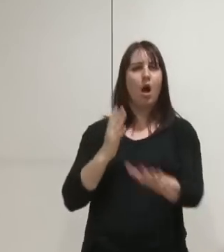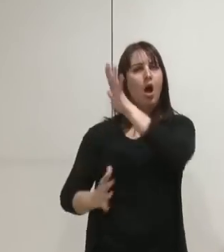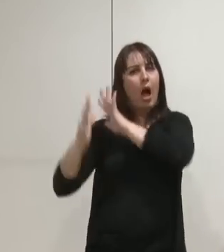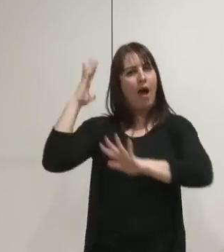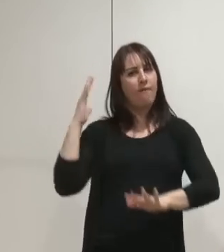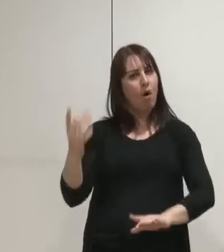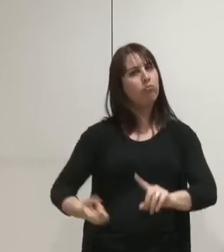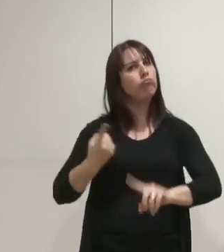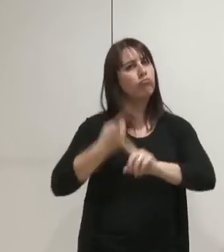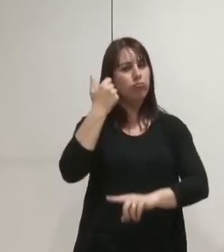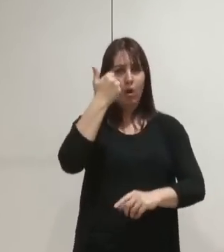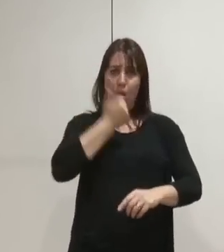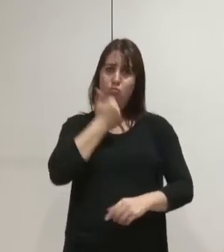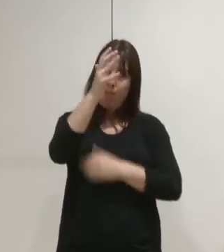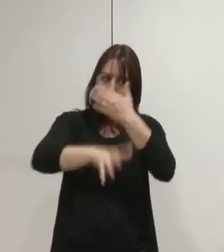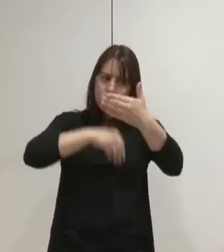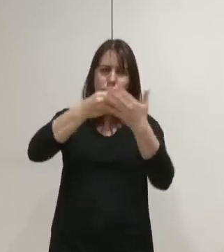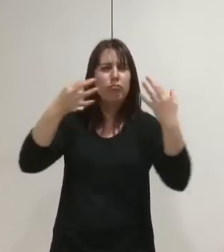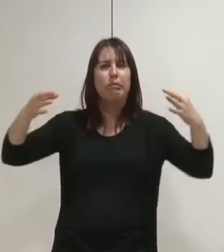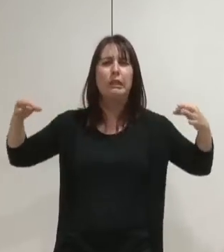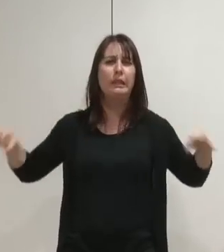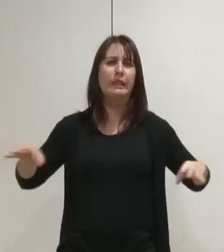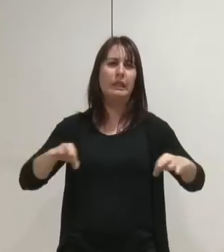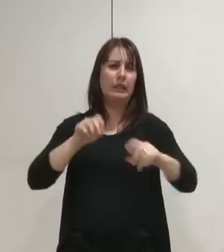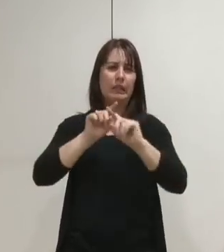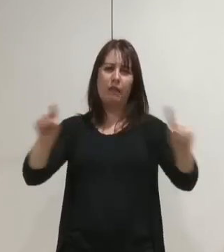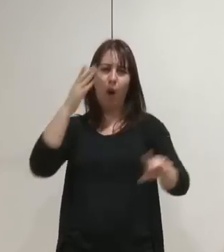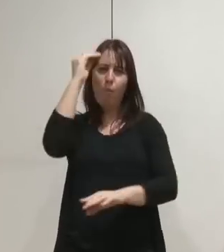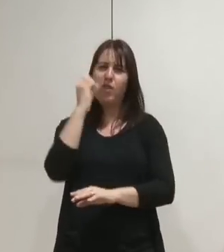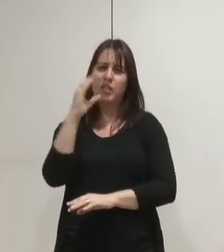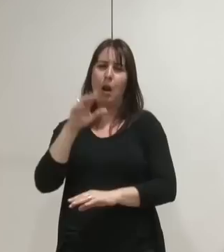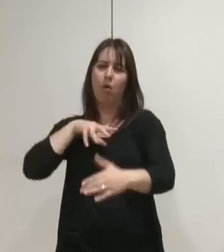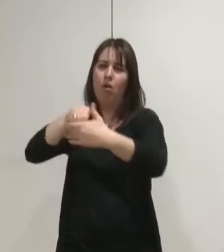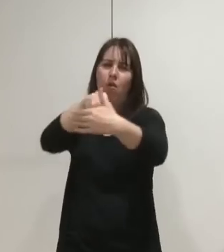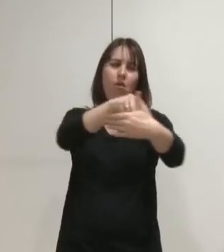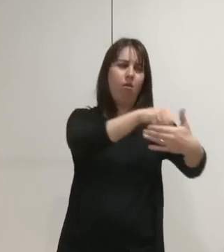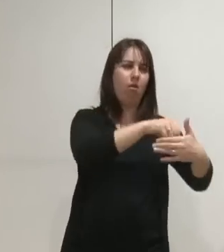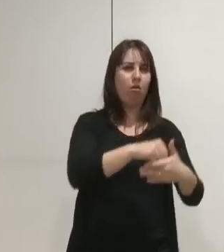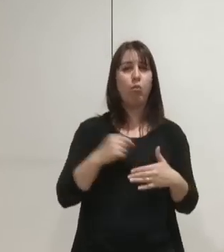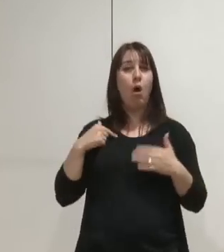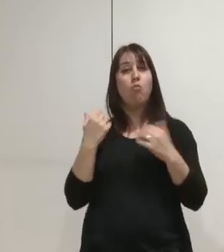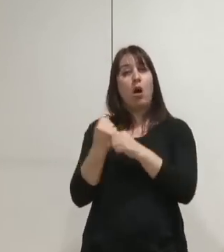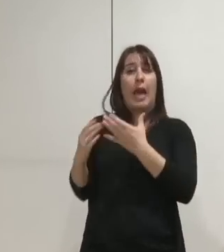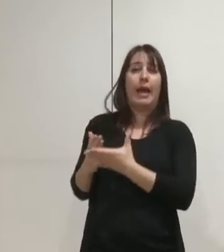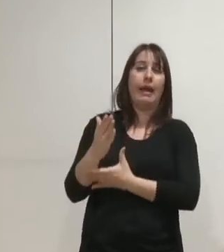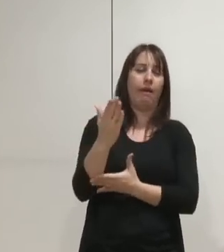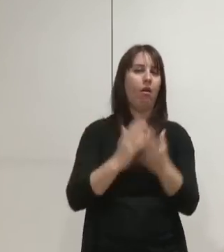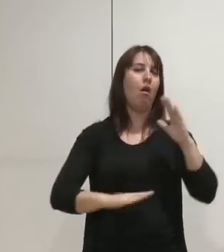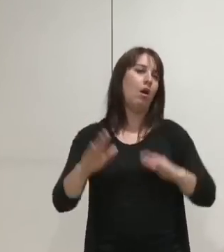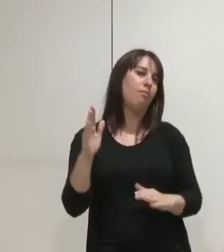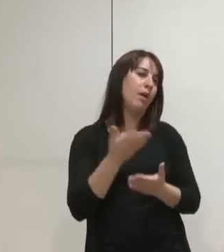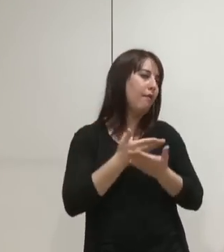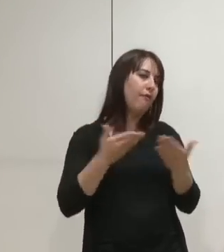j'en ai j'ai participé à plusieurs dizaines de salons professionnel dans ma carrière mais aujourd'hui il faut bien reconnaître il faut bien